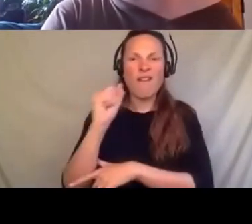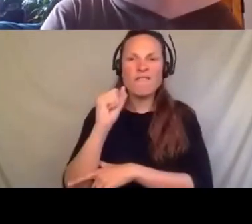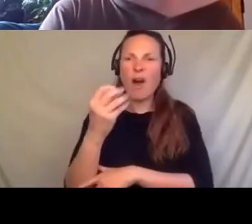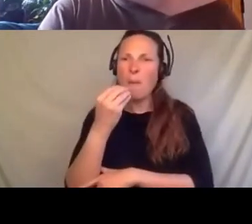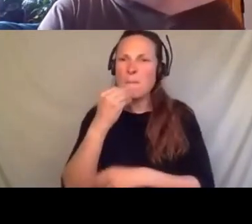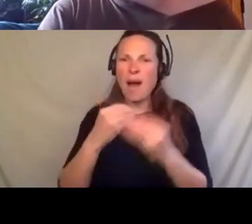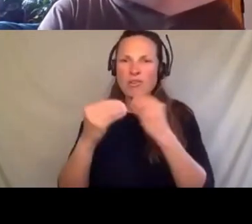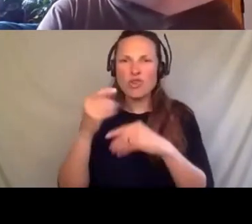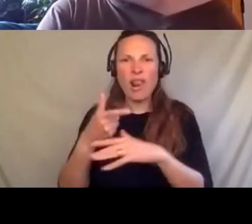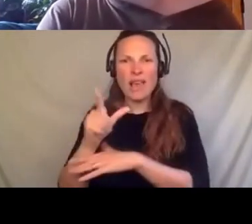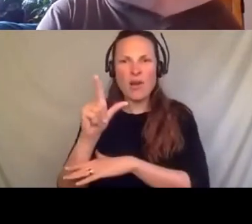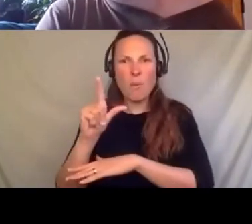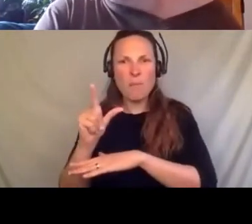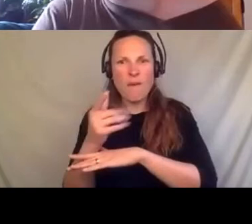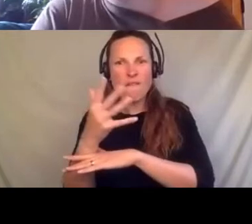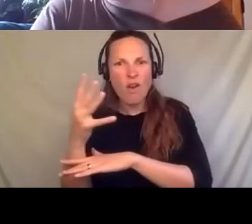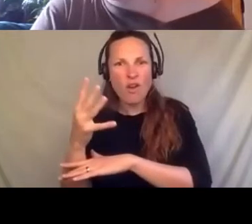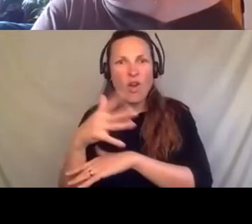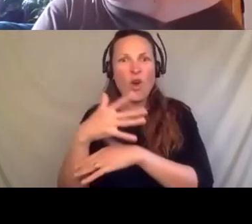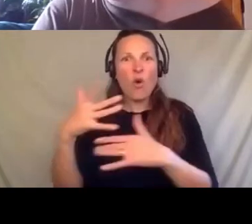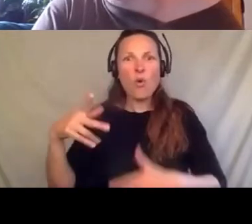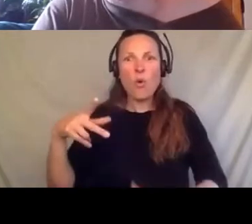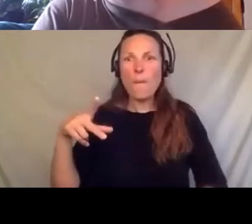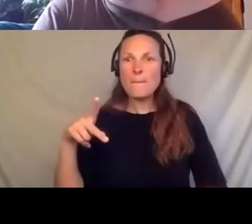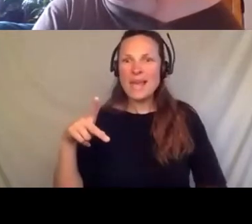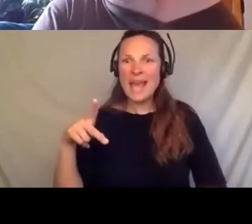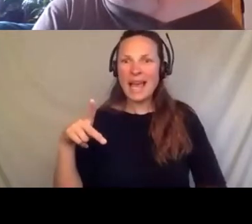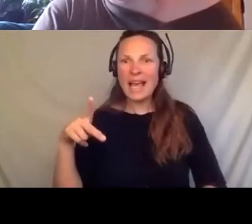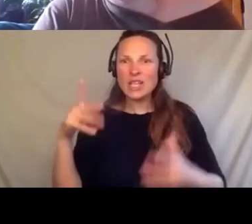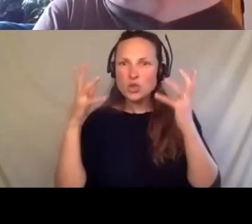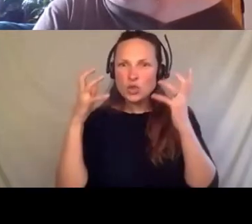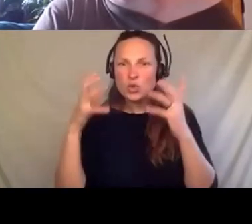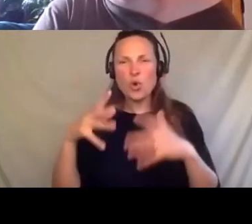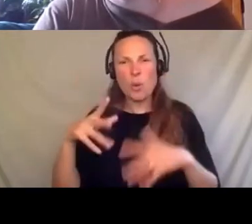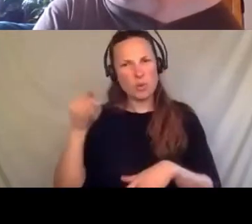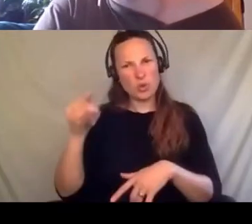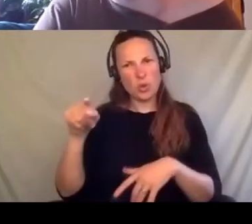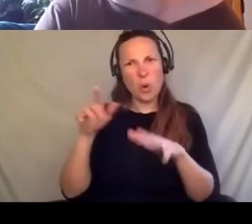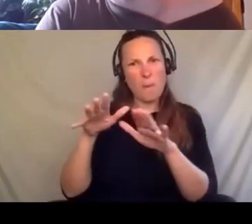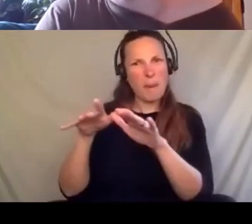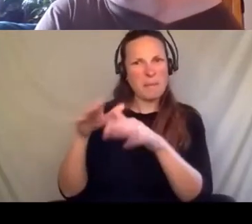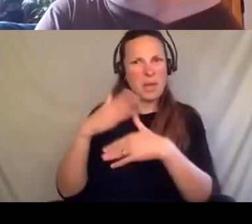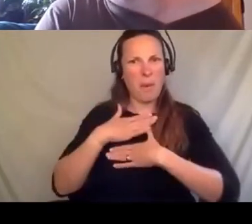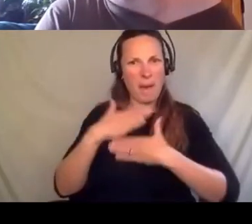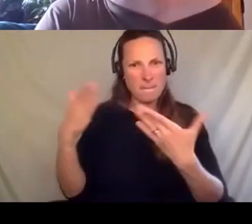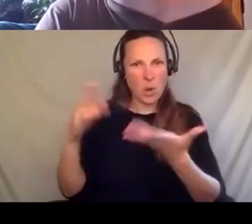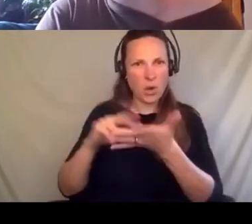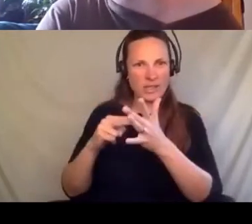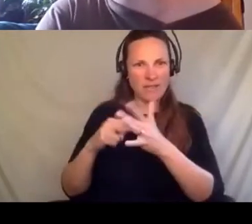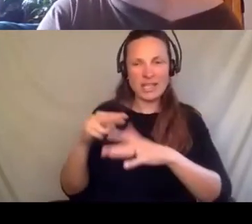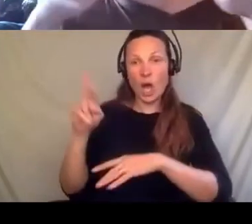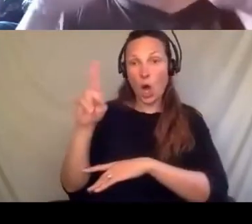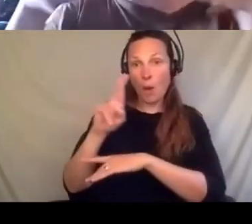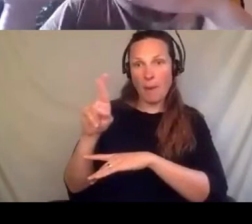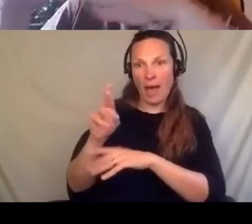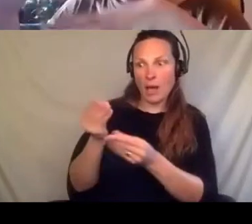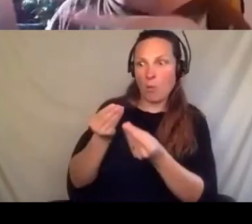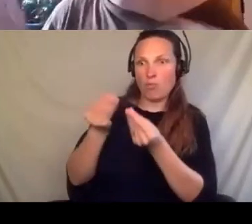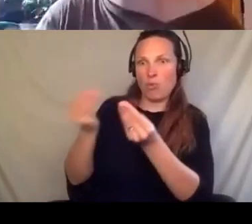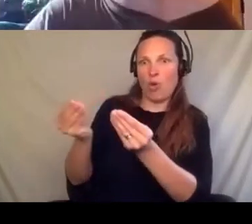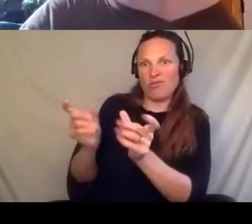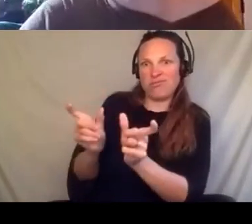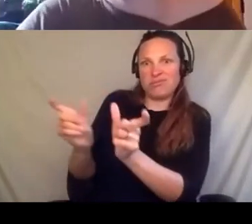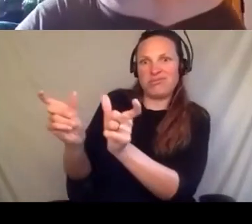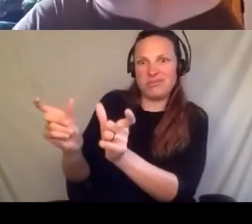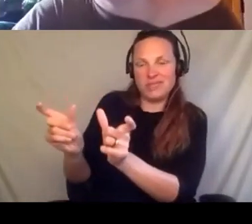légumes ou à la pierrite du chou qui est un vilain papillon. Ben, le romarin va